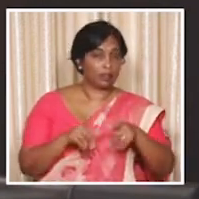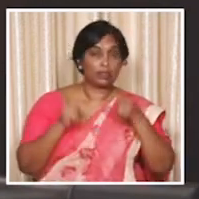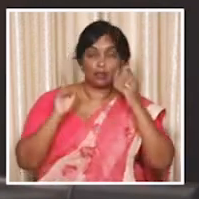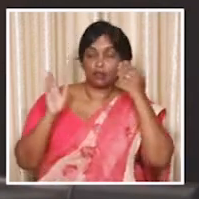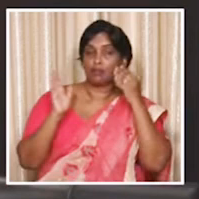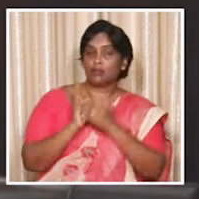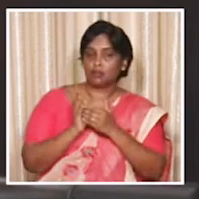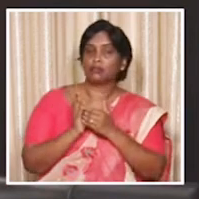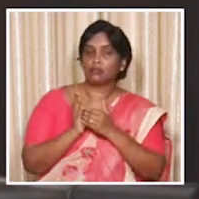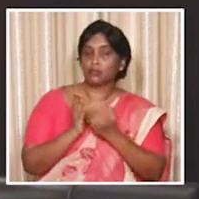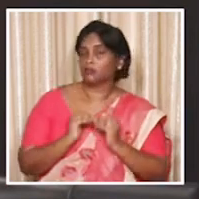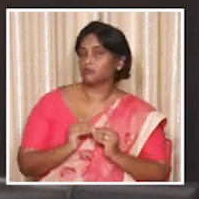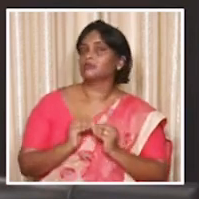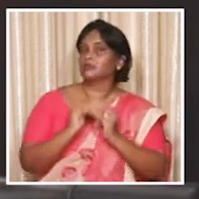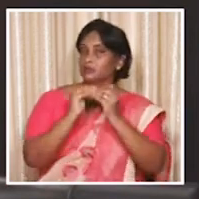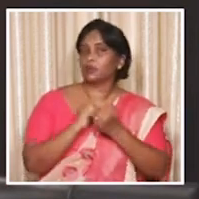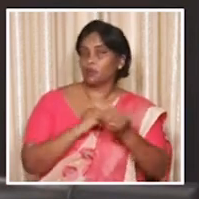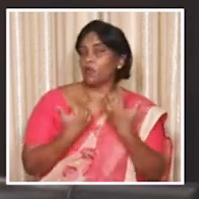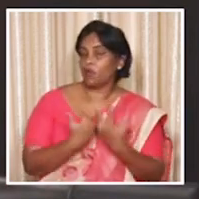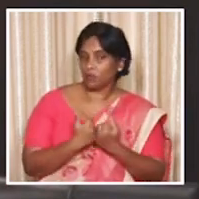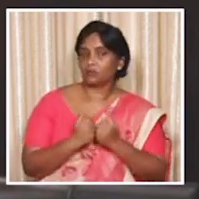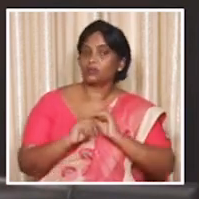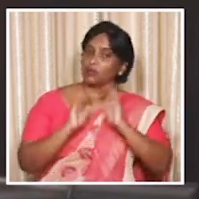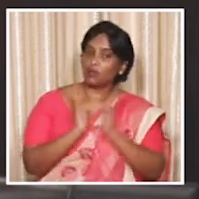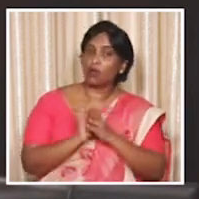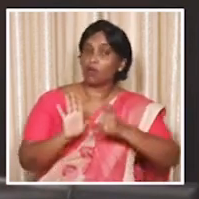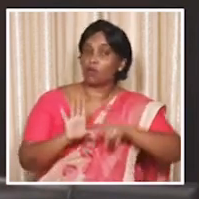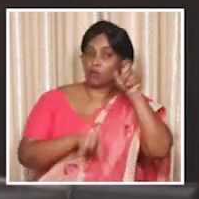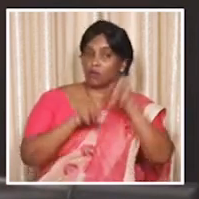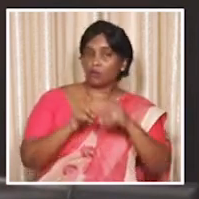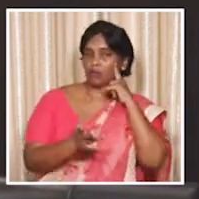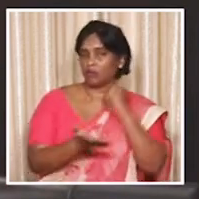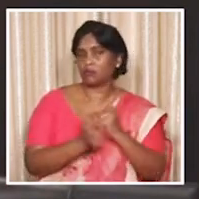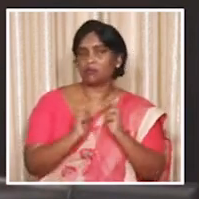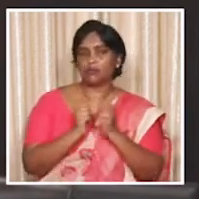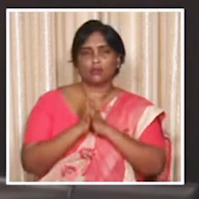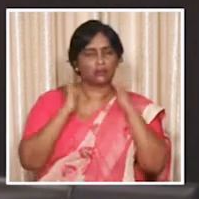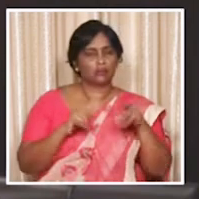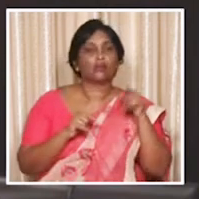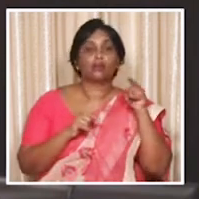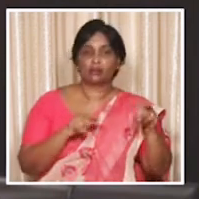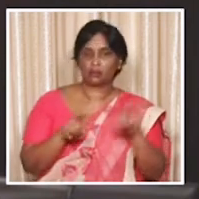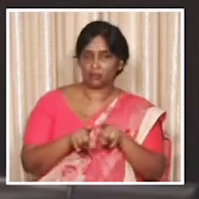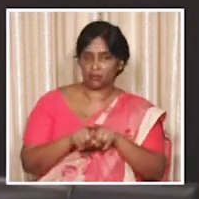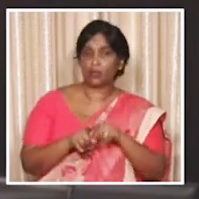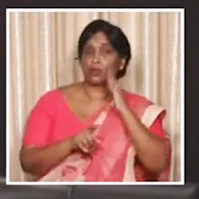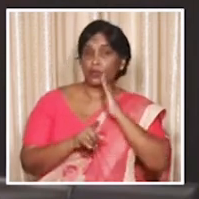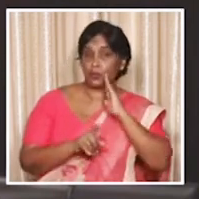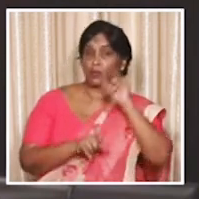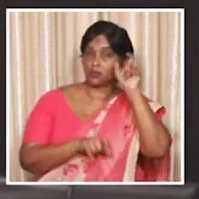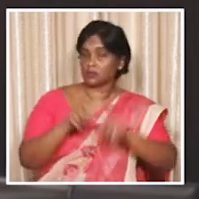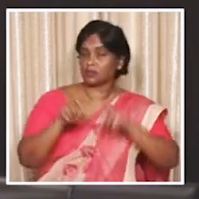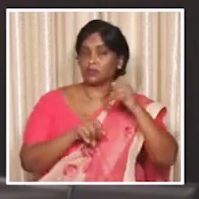ක්‍රීඩාව ඉතාමත්ම ඉක්මනින් ඉස්සරහට ගන්න පුළු අවශ්‍ය වෙන මේ සමහර පුහුණුකරුවන්ගේ බරපතල ප්‍රශ්න රාශියක් තියෙනවා. ඒ වගේම විදේශික